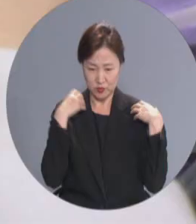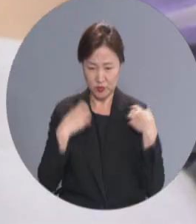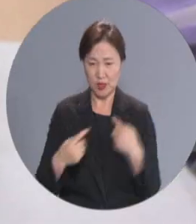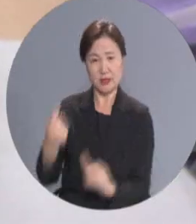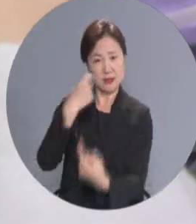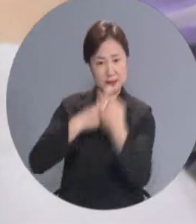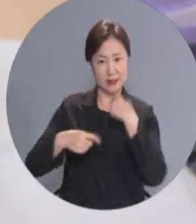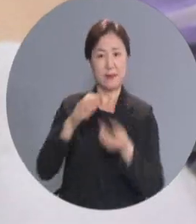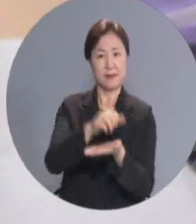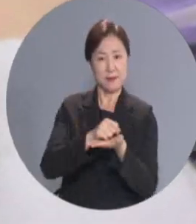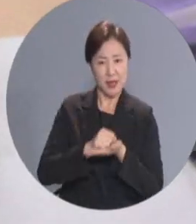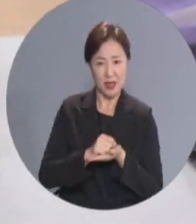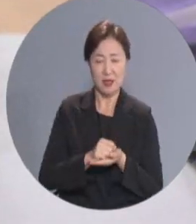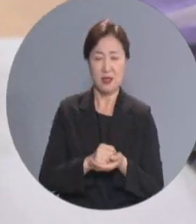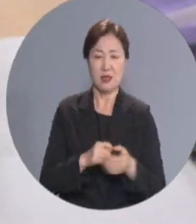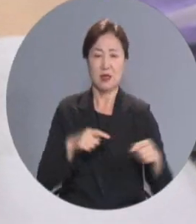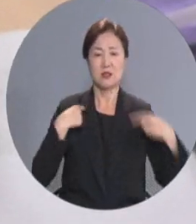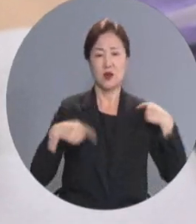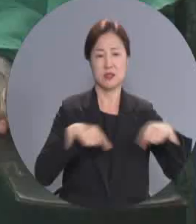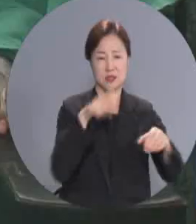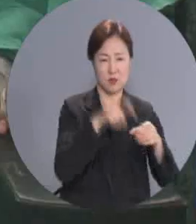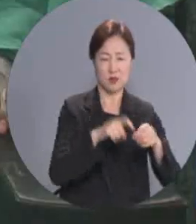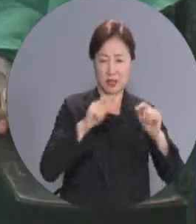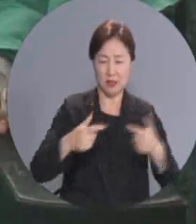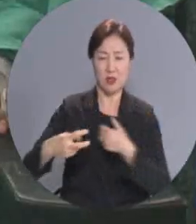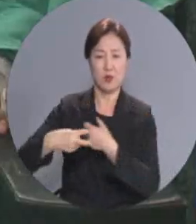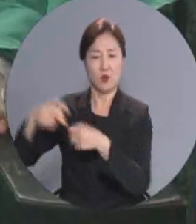받아 정치 논리가 아닌 의료의 논리로